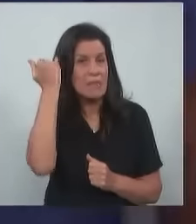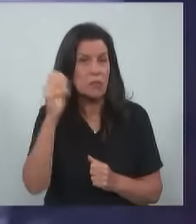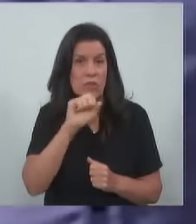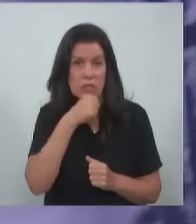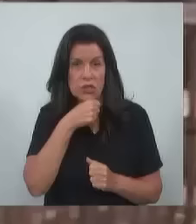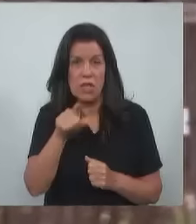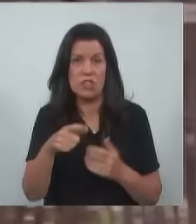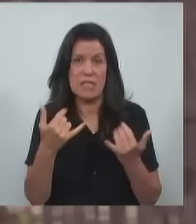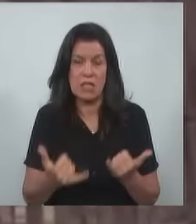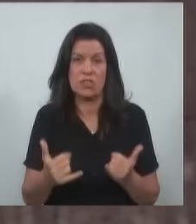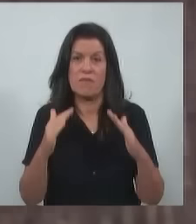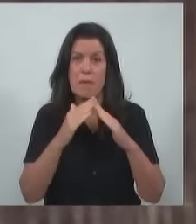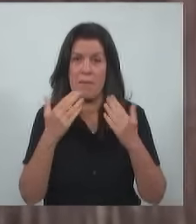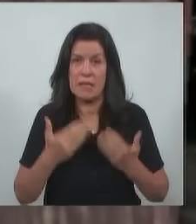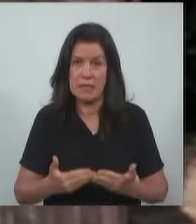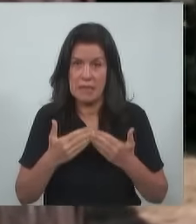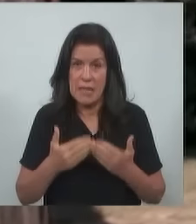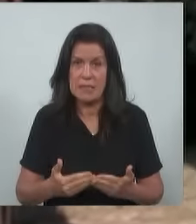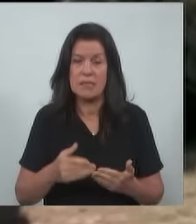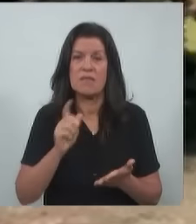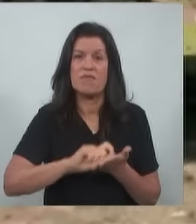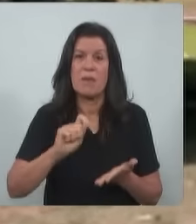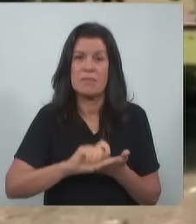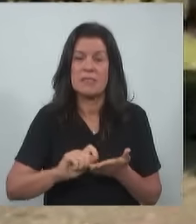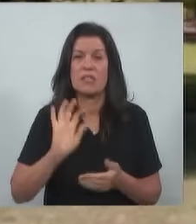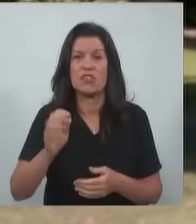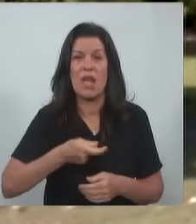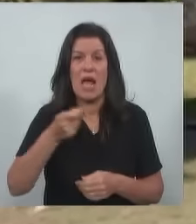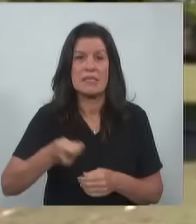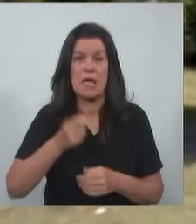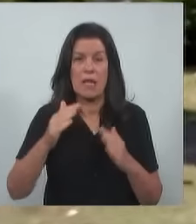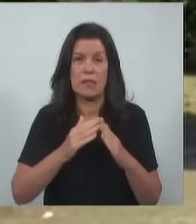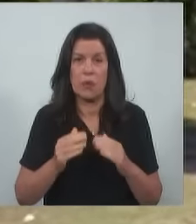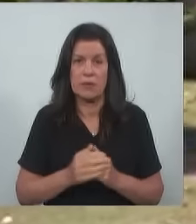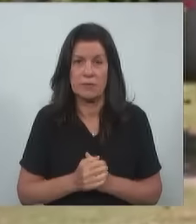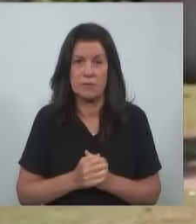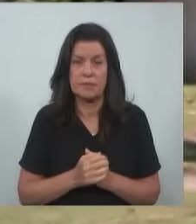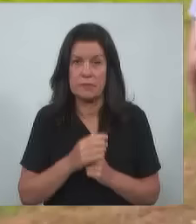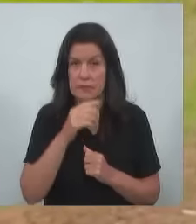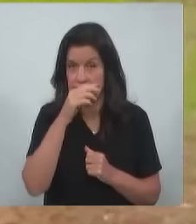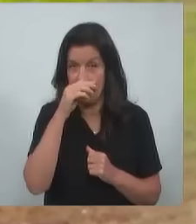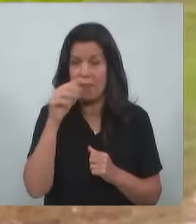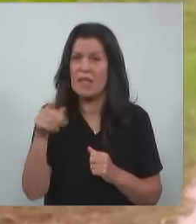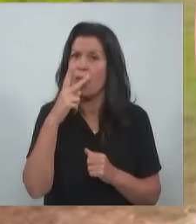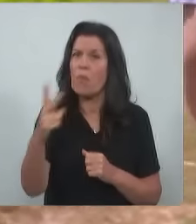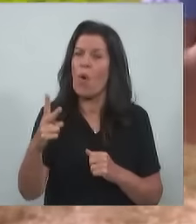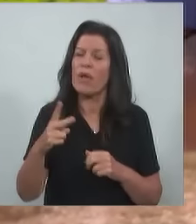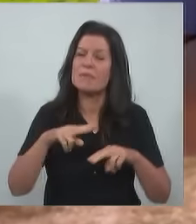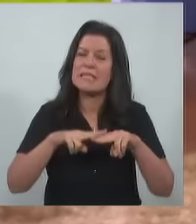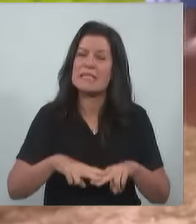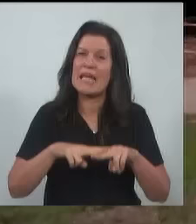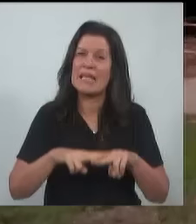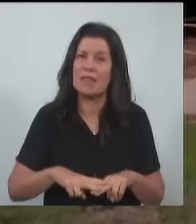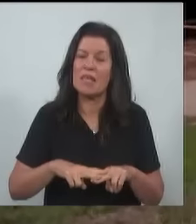כנסת ומשרד של השכרה הדירות. אתם בעצם רואים פה שרידים לעבר מפואר של התנועה הקיבוצית עם